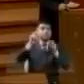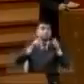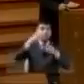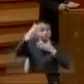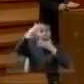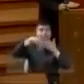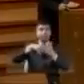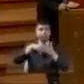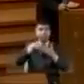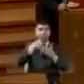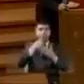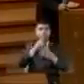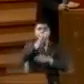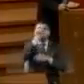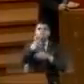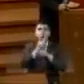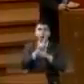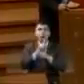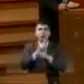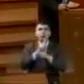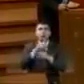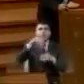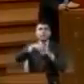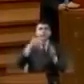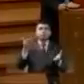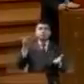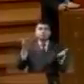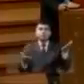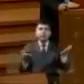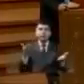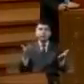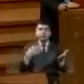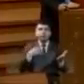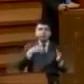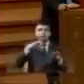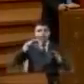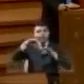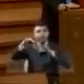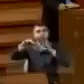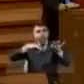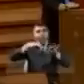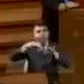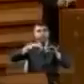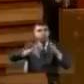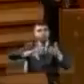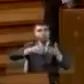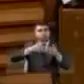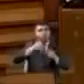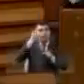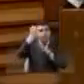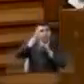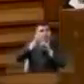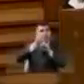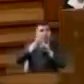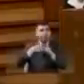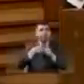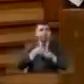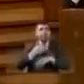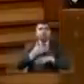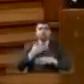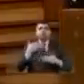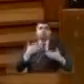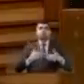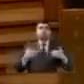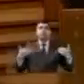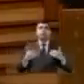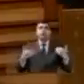طرح السؤال ايضا وساندني وقال لي شنو الاجراءات ومارس كل الاجراءات ديالك. سعيد ان الاخ من الفريق